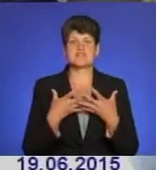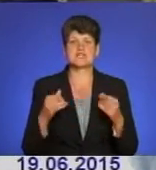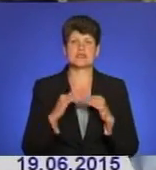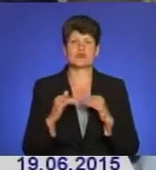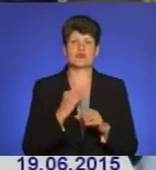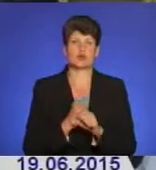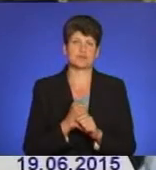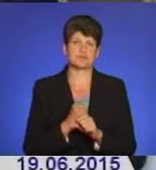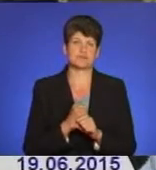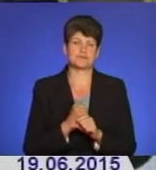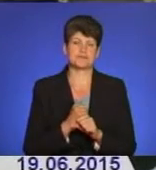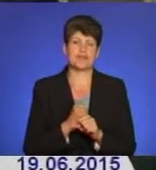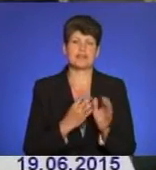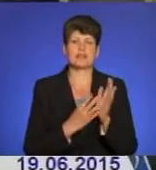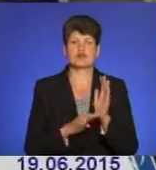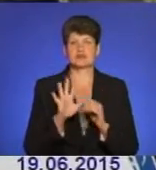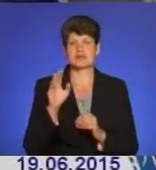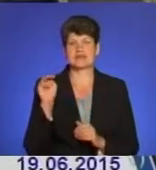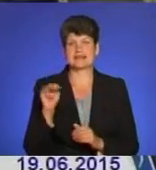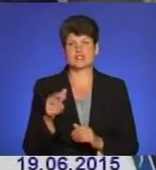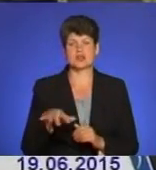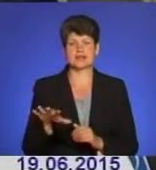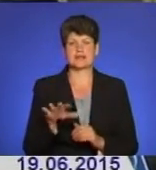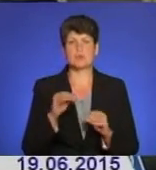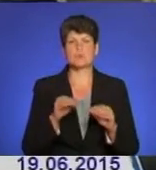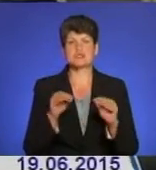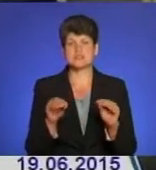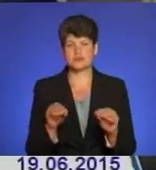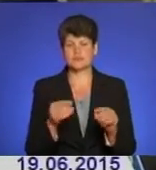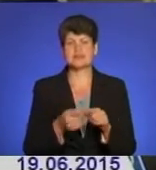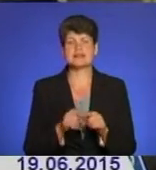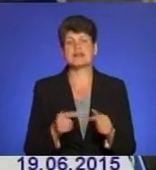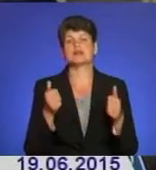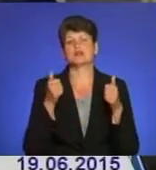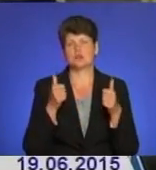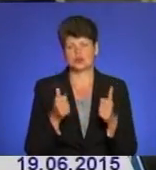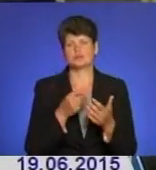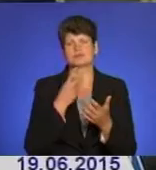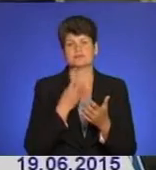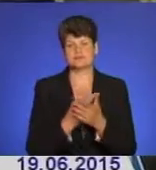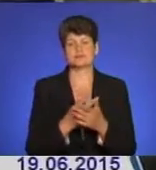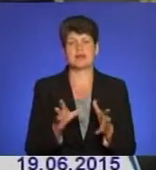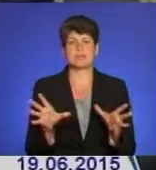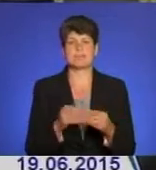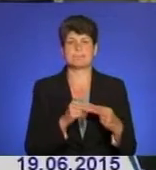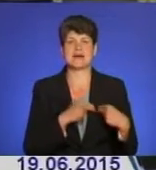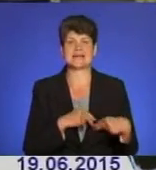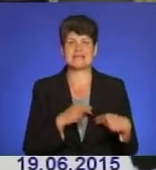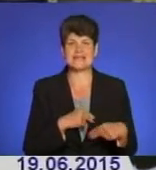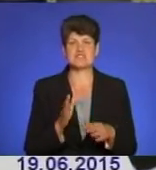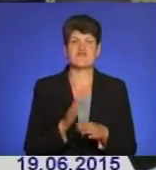весняно-польових робіт. 95 тисяч гектарів посіяно – це добрий знак для партнерства